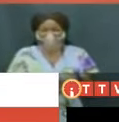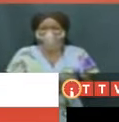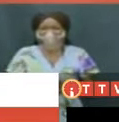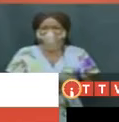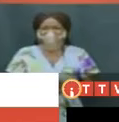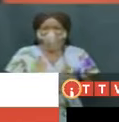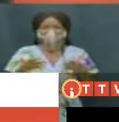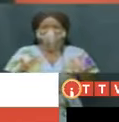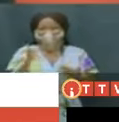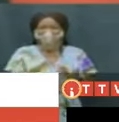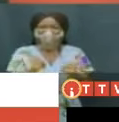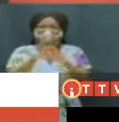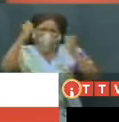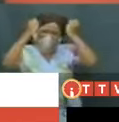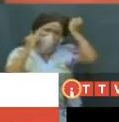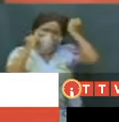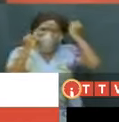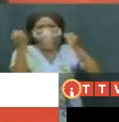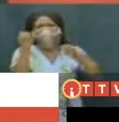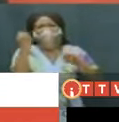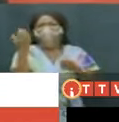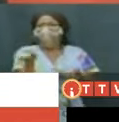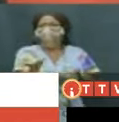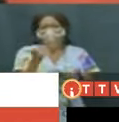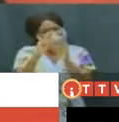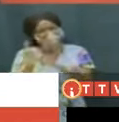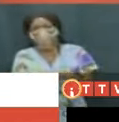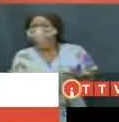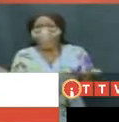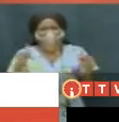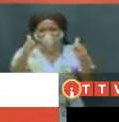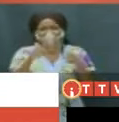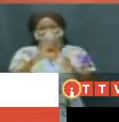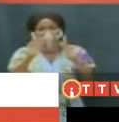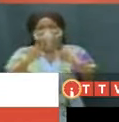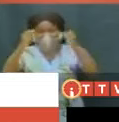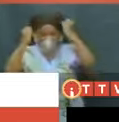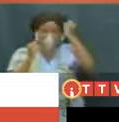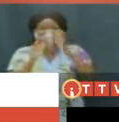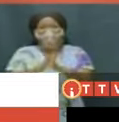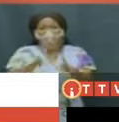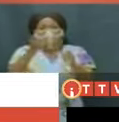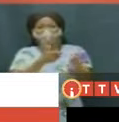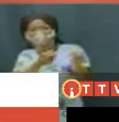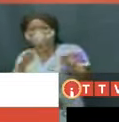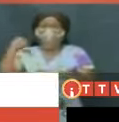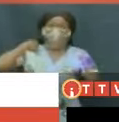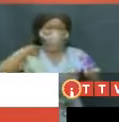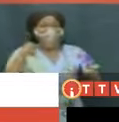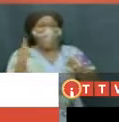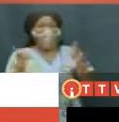kuti amanyamula futi amagwidwa kudwala waame enanso amwalira simatengera kuti iwe ngati uli